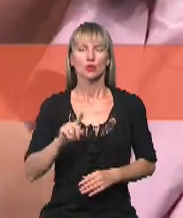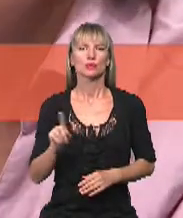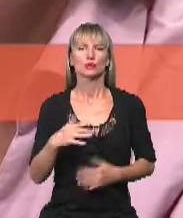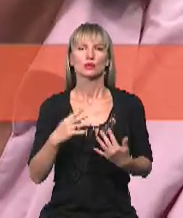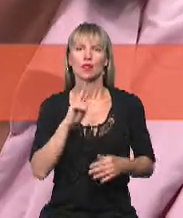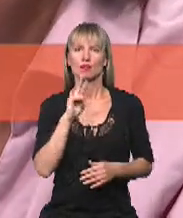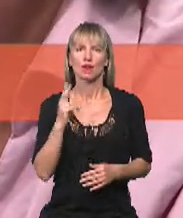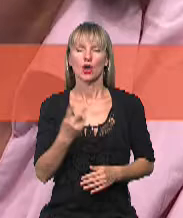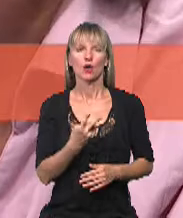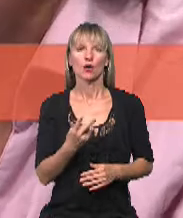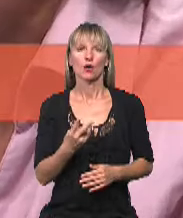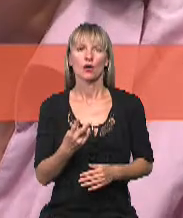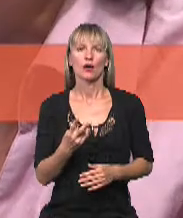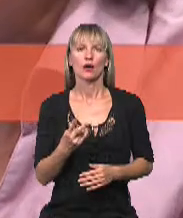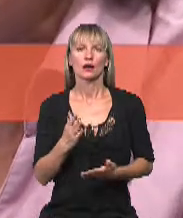вже